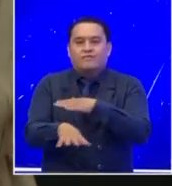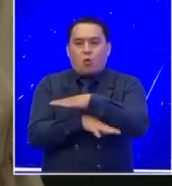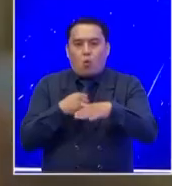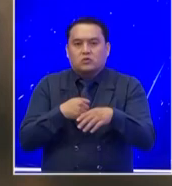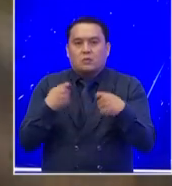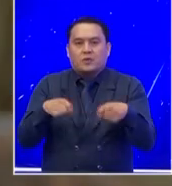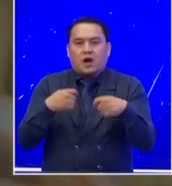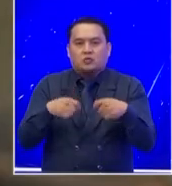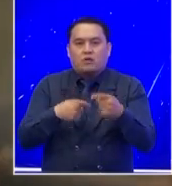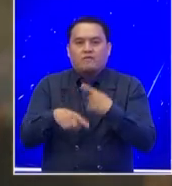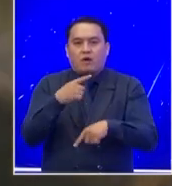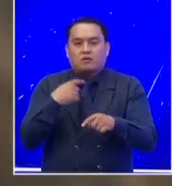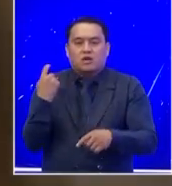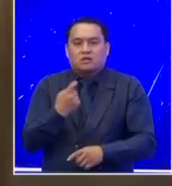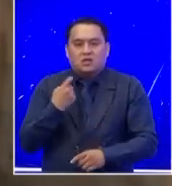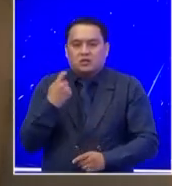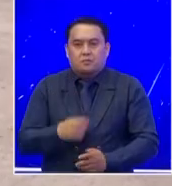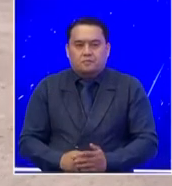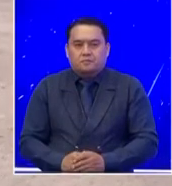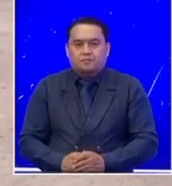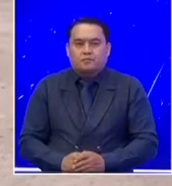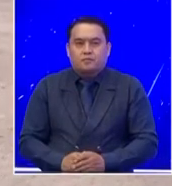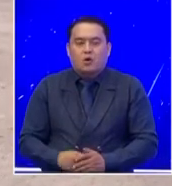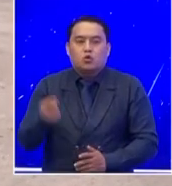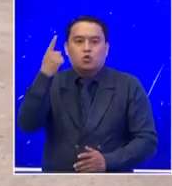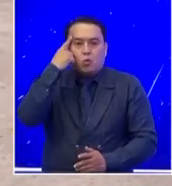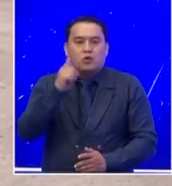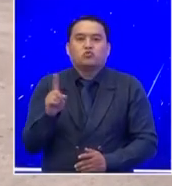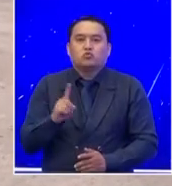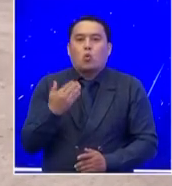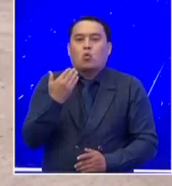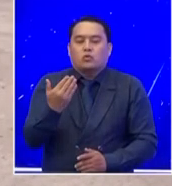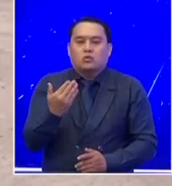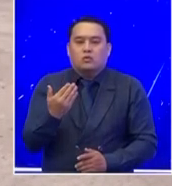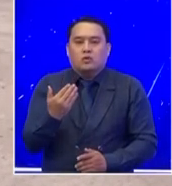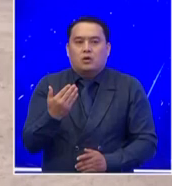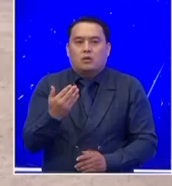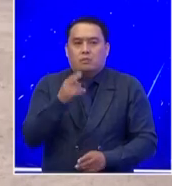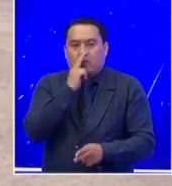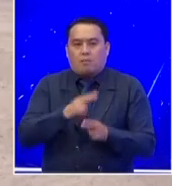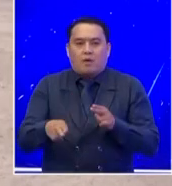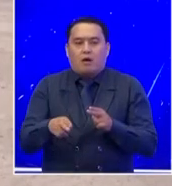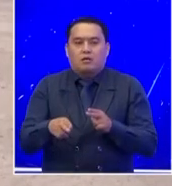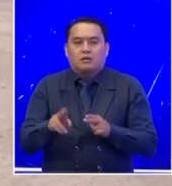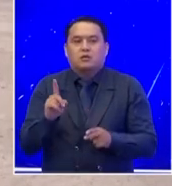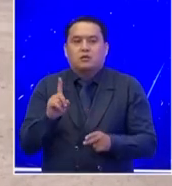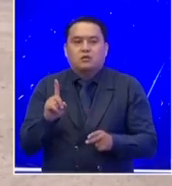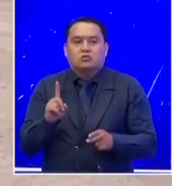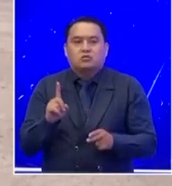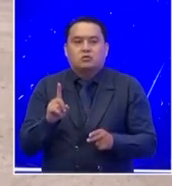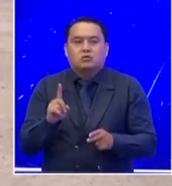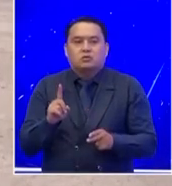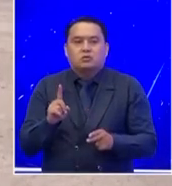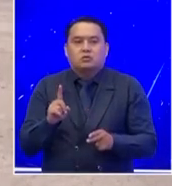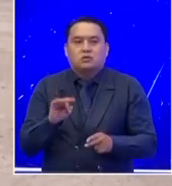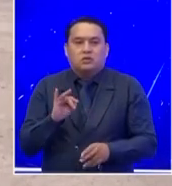успели продать, возвращается владельцам. Думали, что вообще он где-то пропал или еще что-то. Короче, потеряли